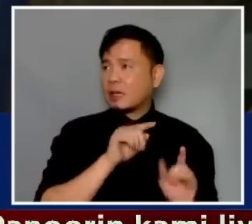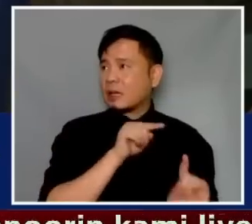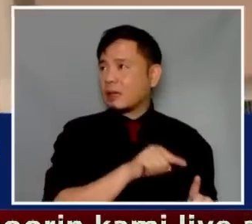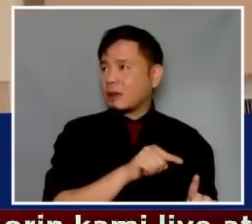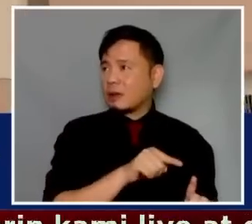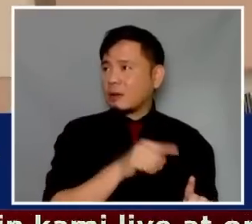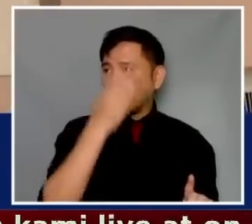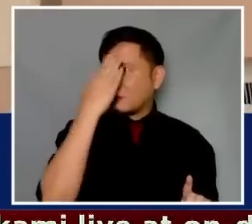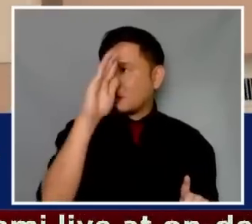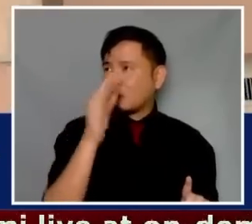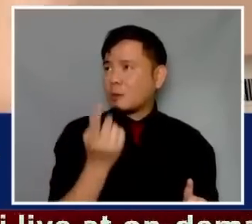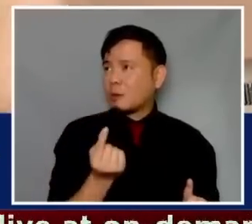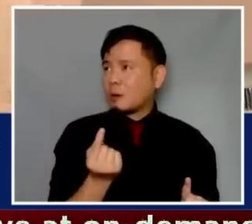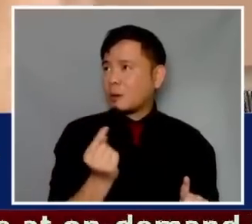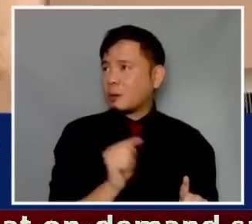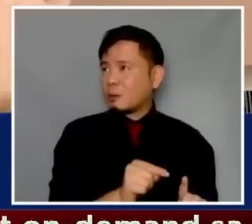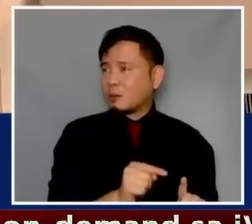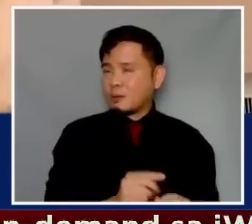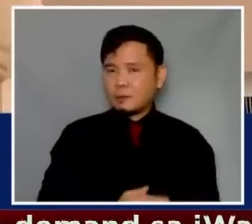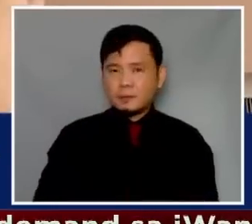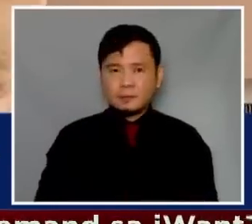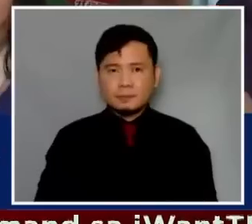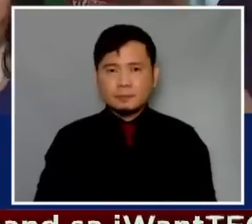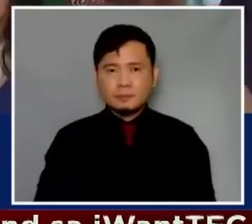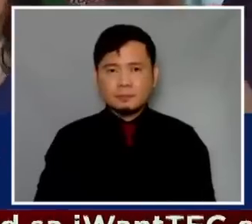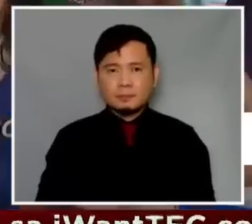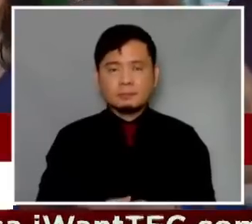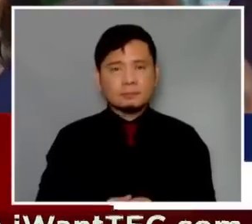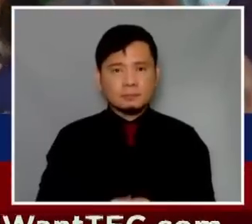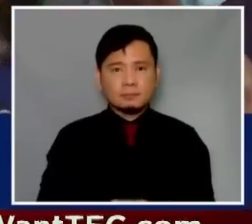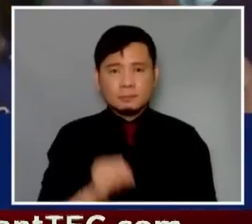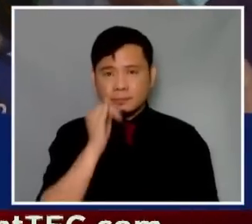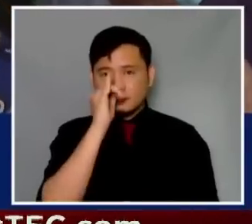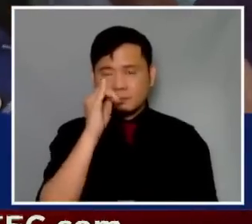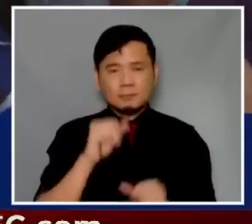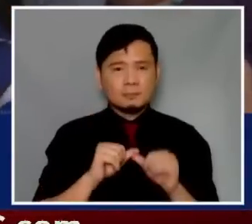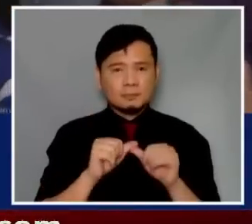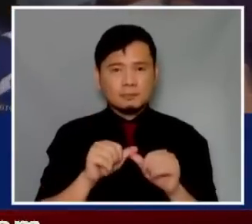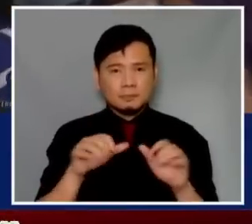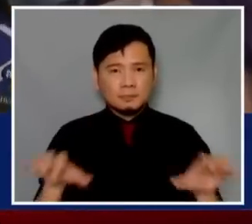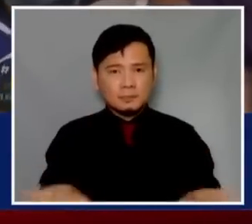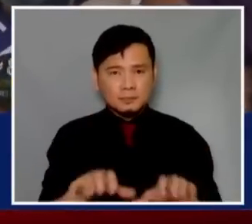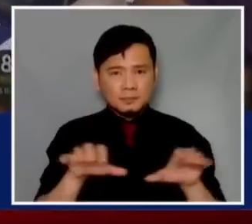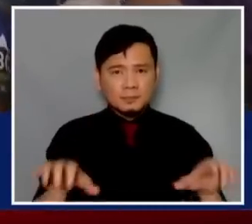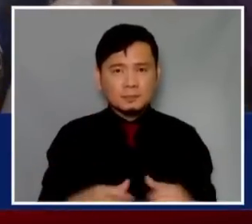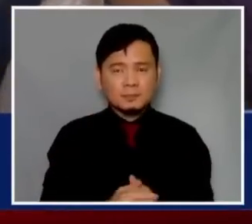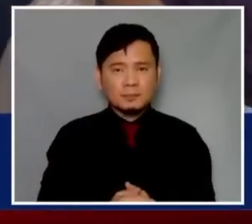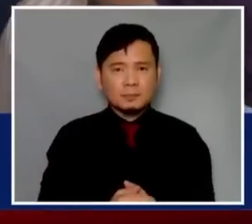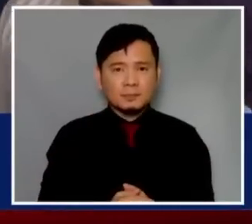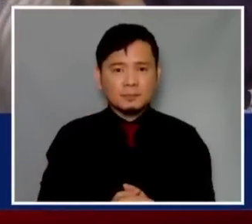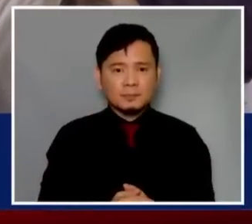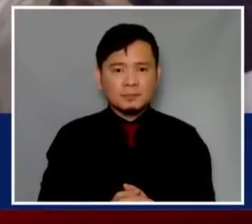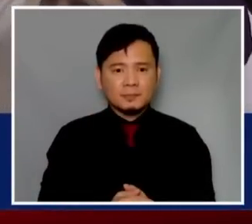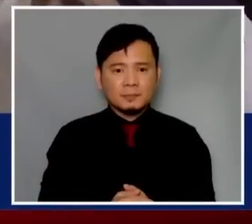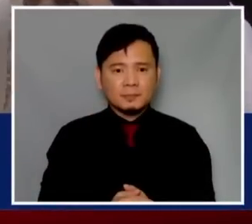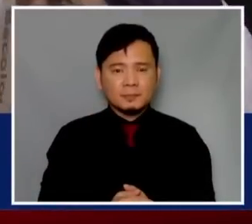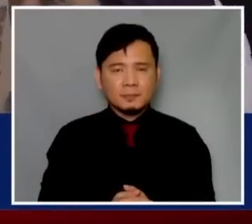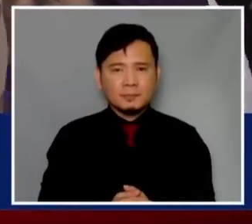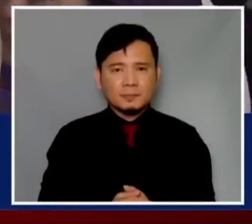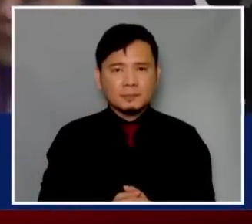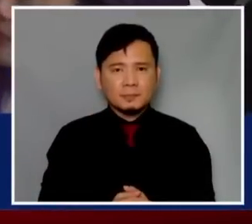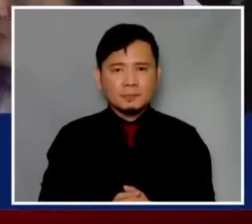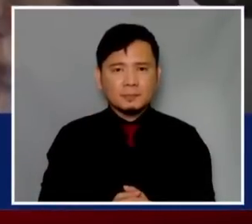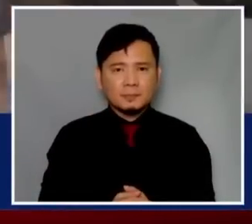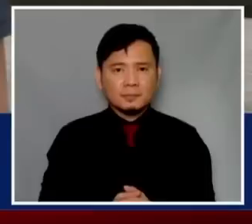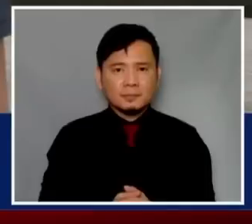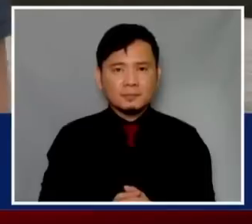ginagawa. Kaya itinuloy na lang ni Mayor ang kanyang ginagawa sa halip bigyan pansin ng mga kalaban sa Maynila na pumupuna sa